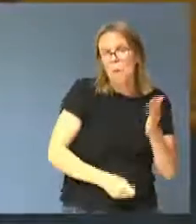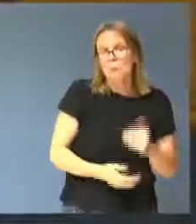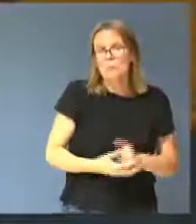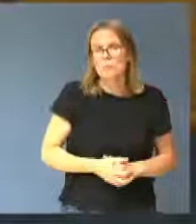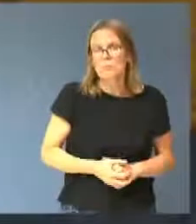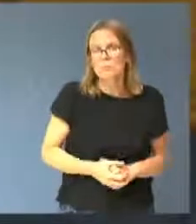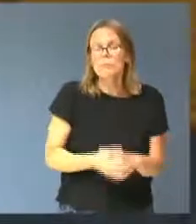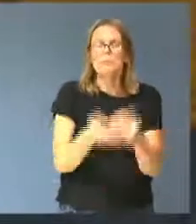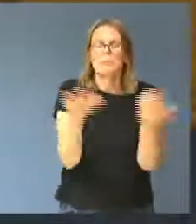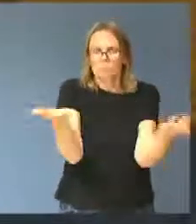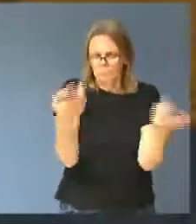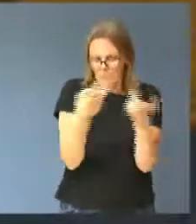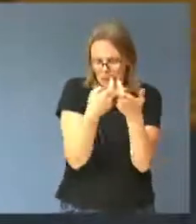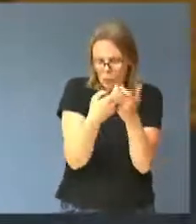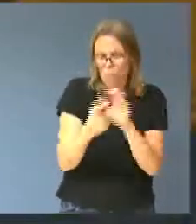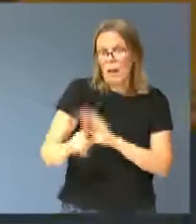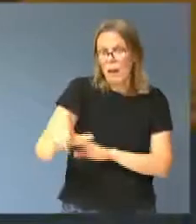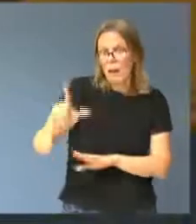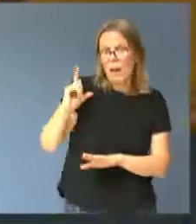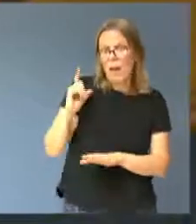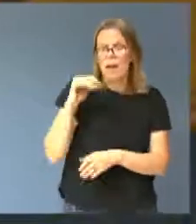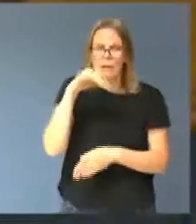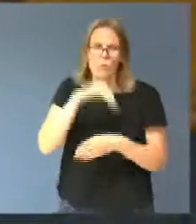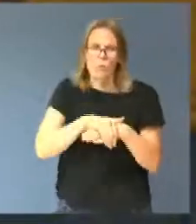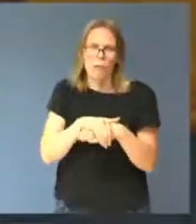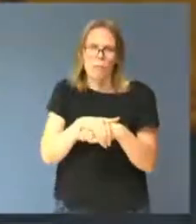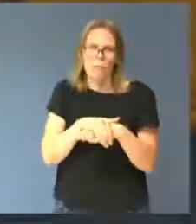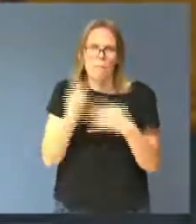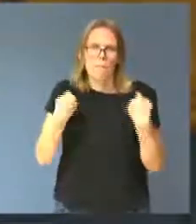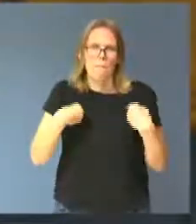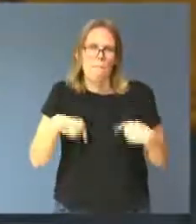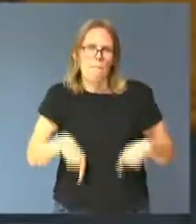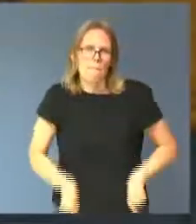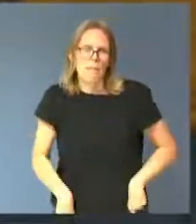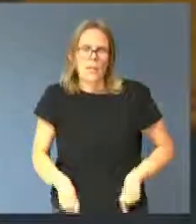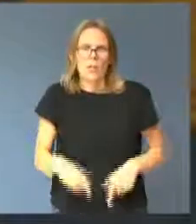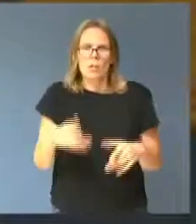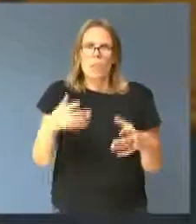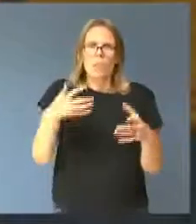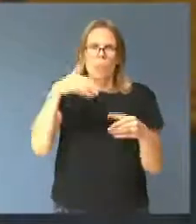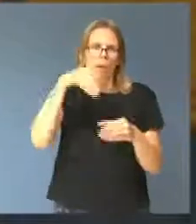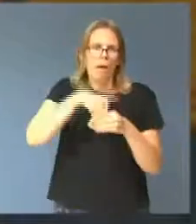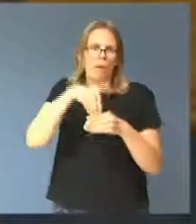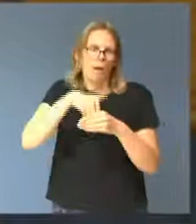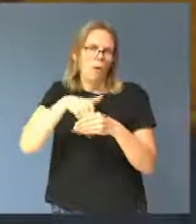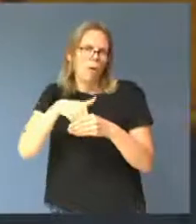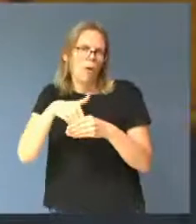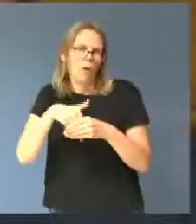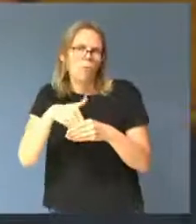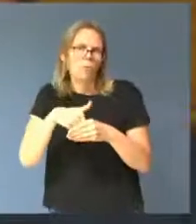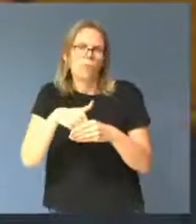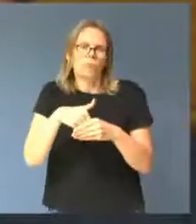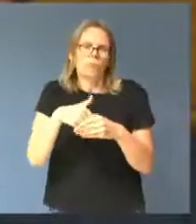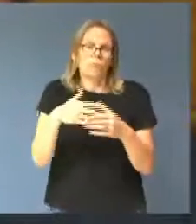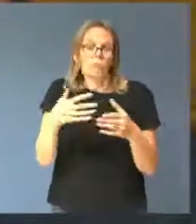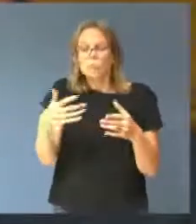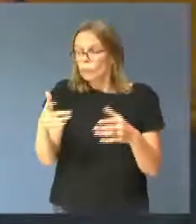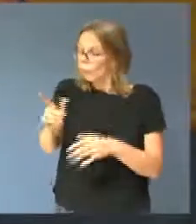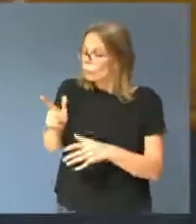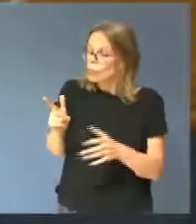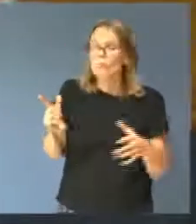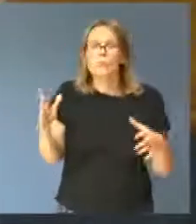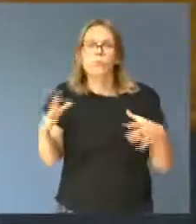Lundi soir, en présence du ministre de l'Intérieur, nous déambulions au square Colbert, en